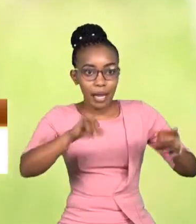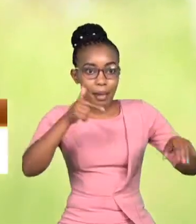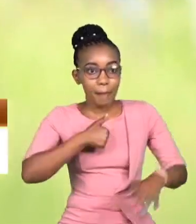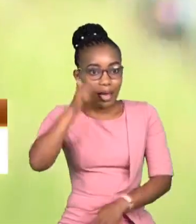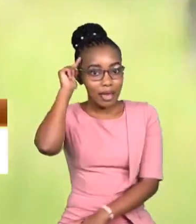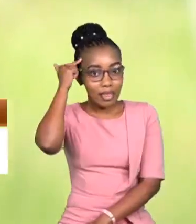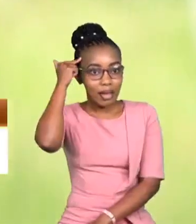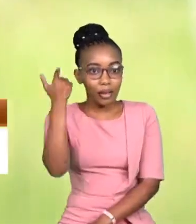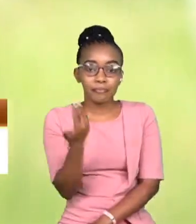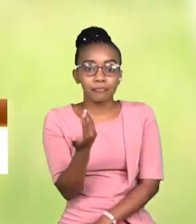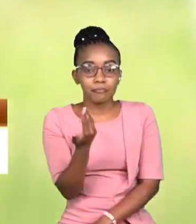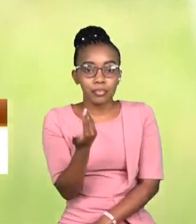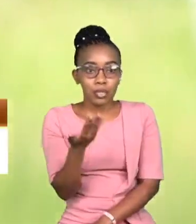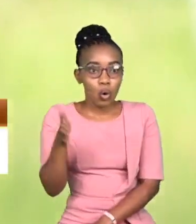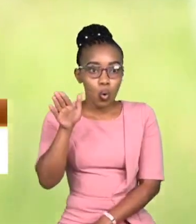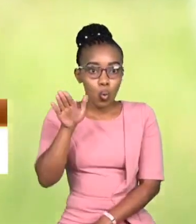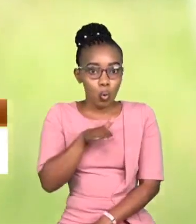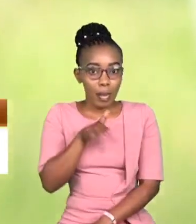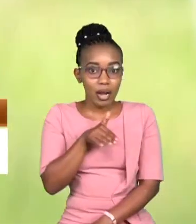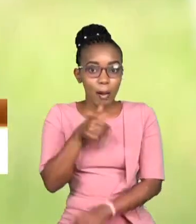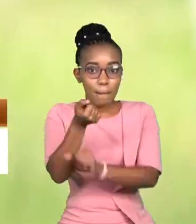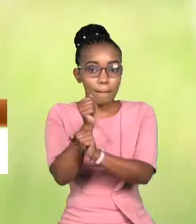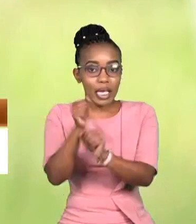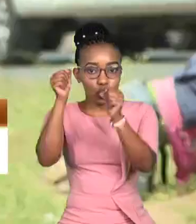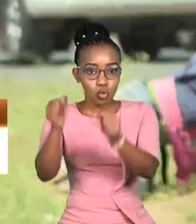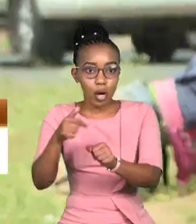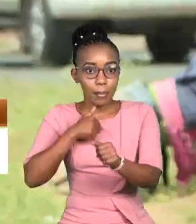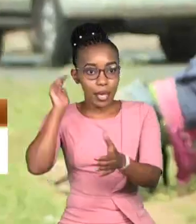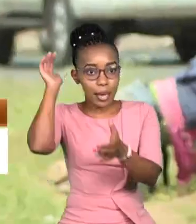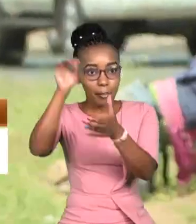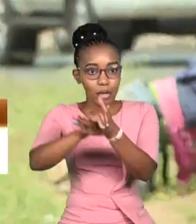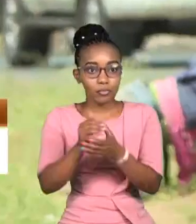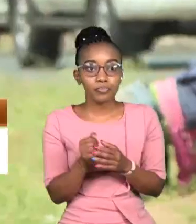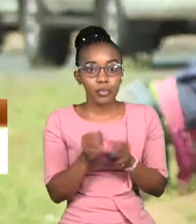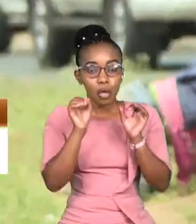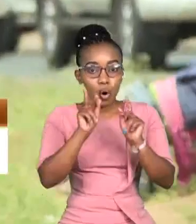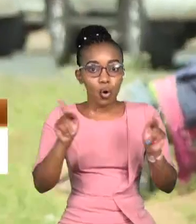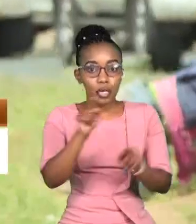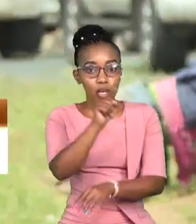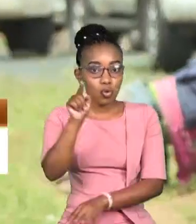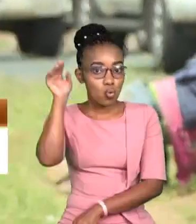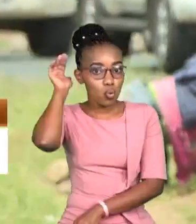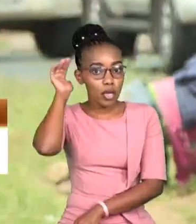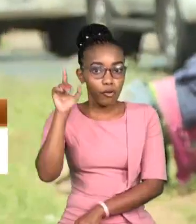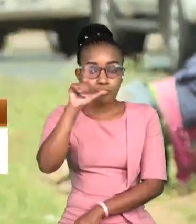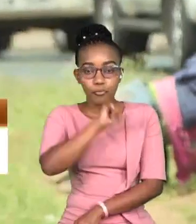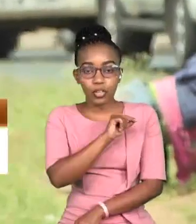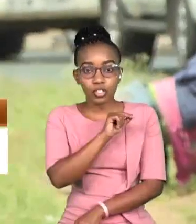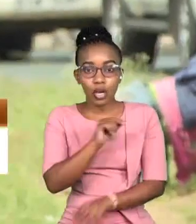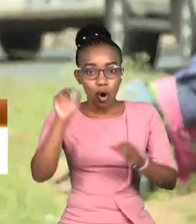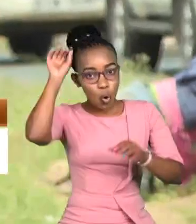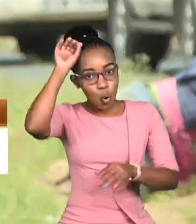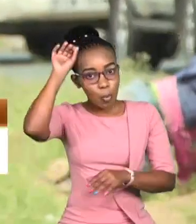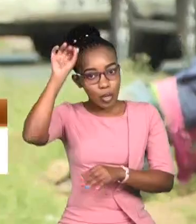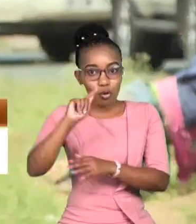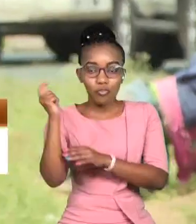Koome will strengthen that, I believe. Na mhadia, kama ulivyosikia, hayo tu ni baadhi ya maoni